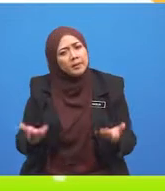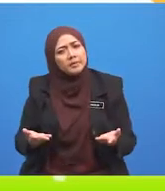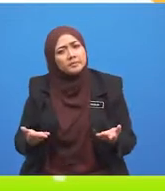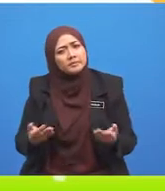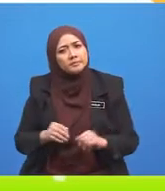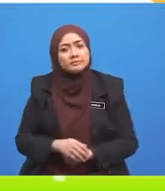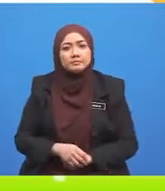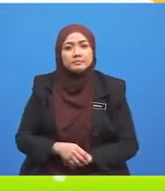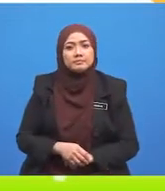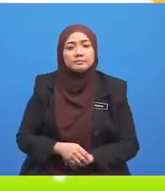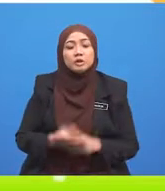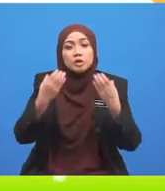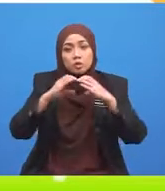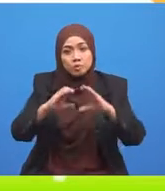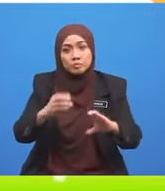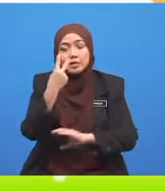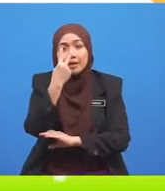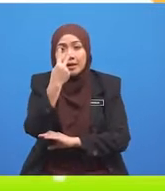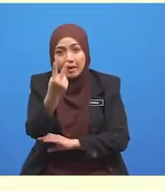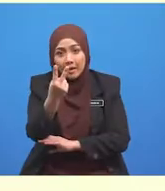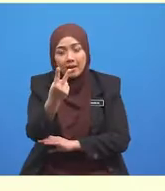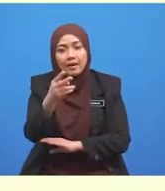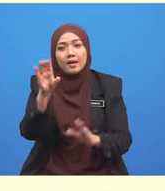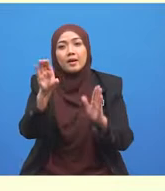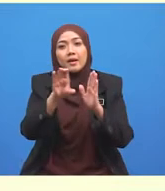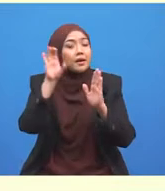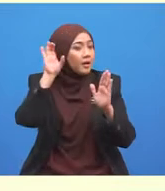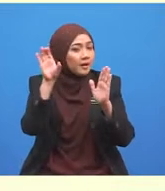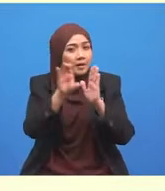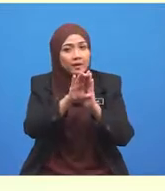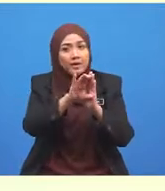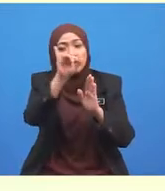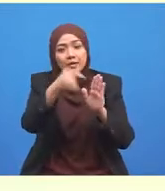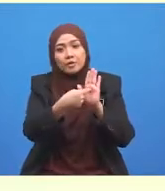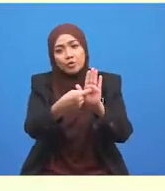Bagaimana ya? Cuba lihat paparan ini.